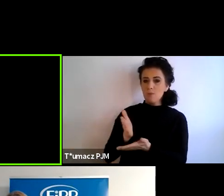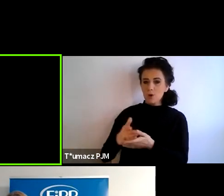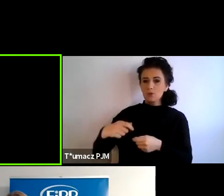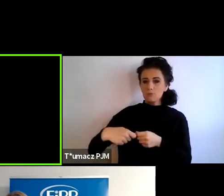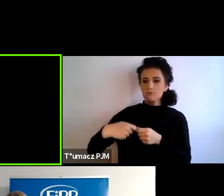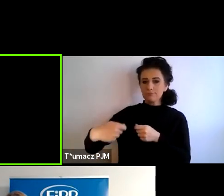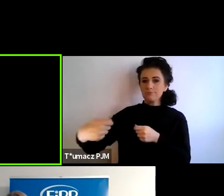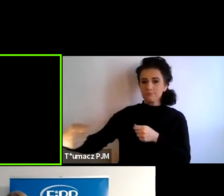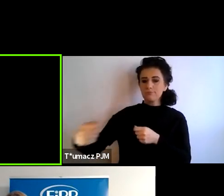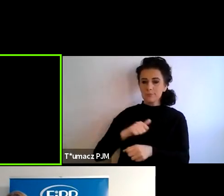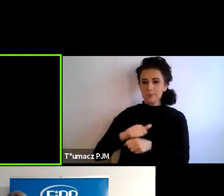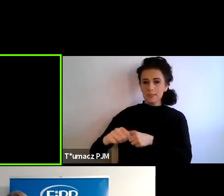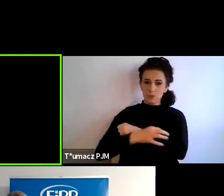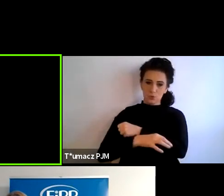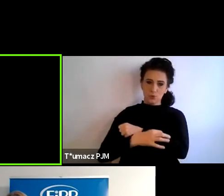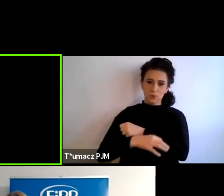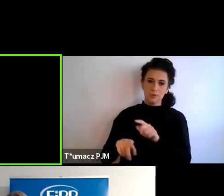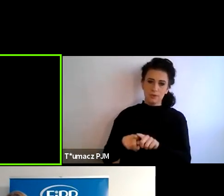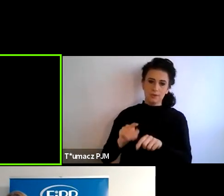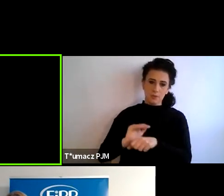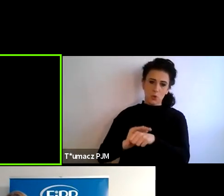świadczą. Dziękuję bardzo.